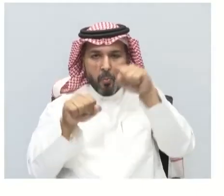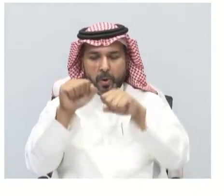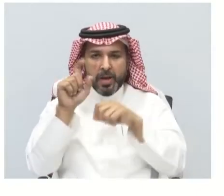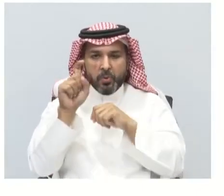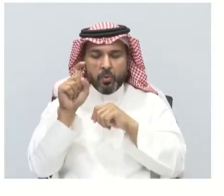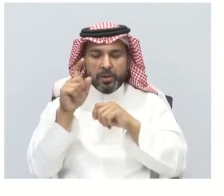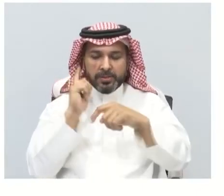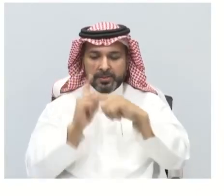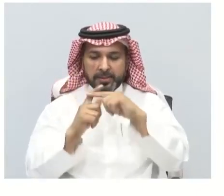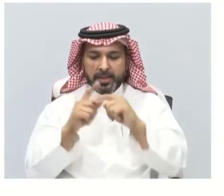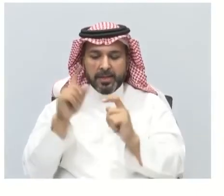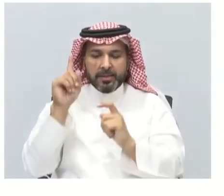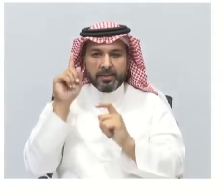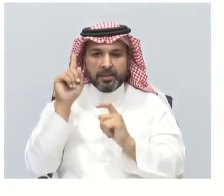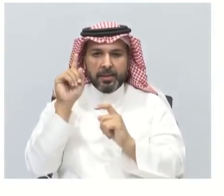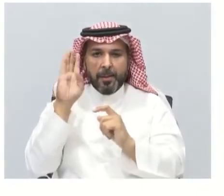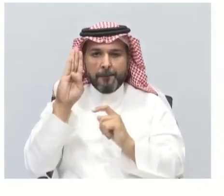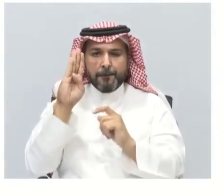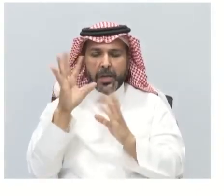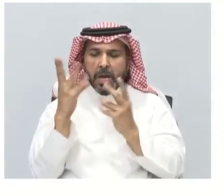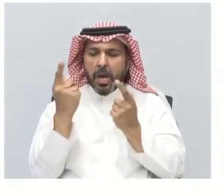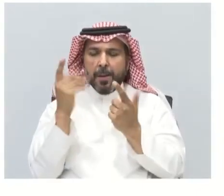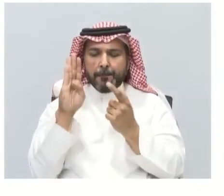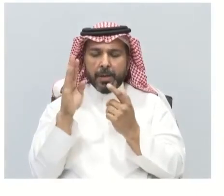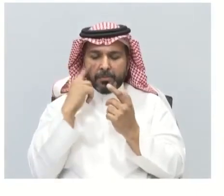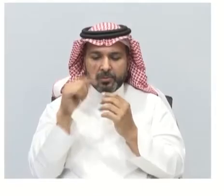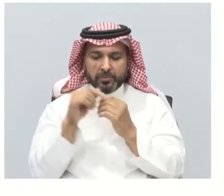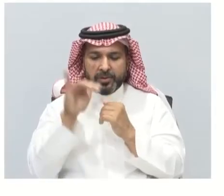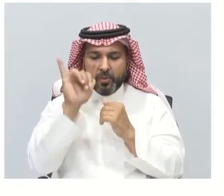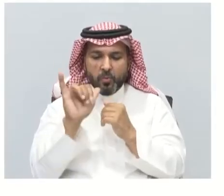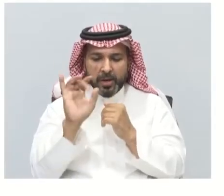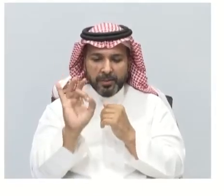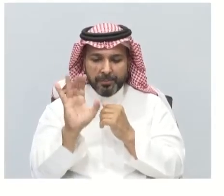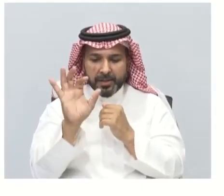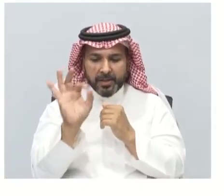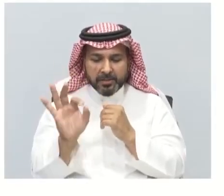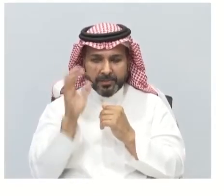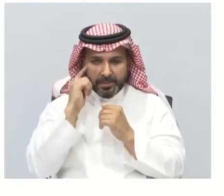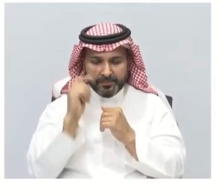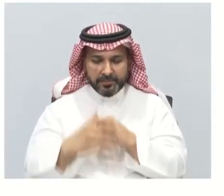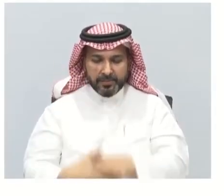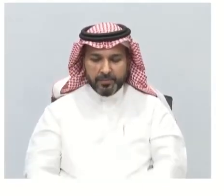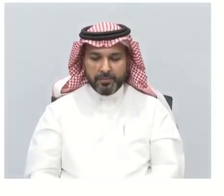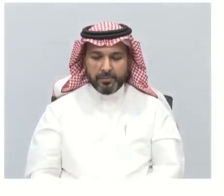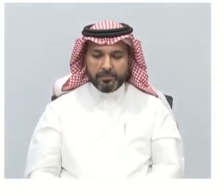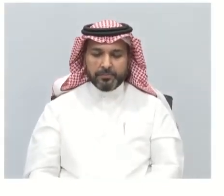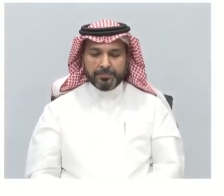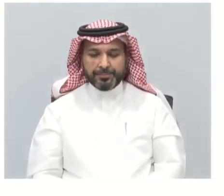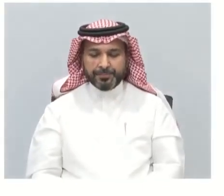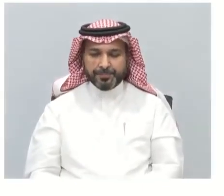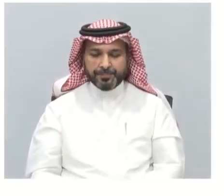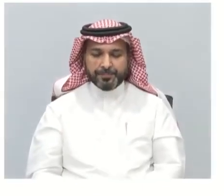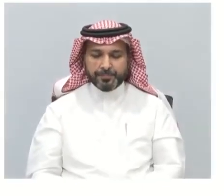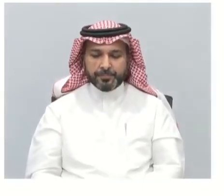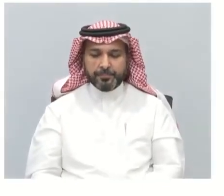وعندك وعندك الميل وعندك الاكس عوض بقيمه الواي وبقيمه الاكس وبقيمه الام بعد ذلك ناتي بقيمه البي